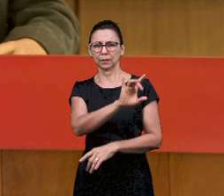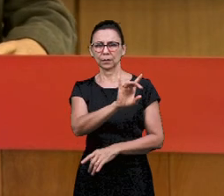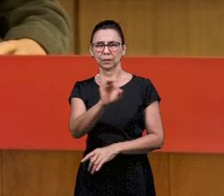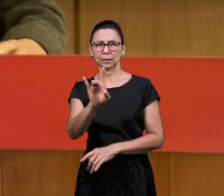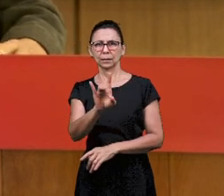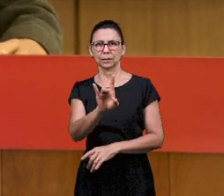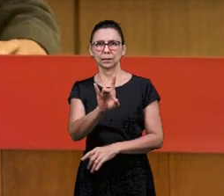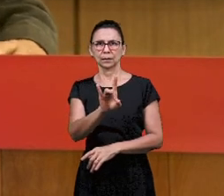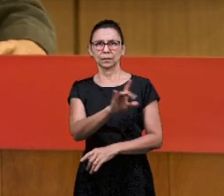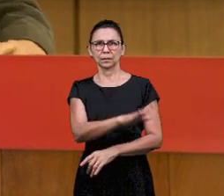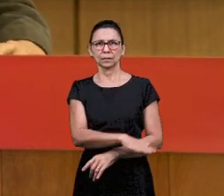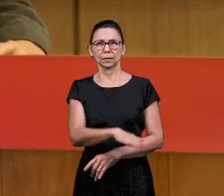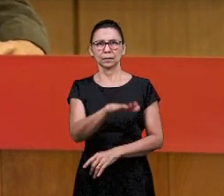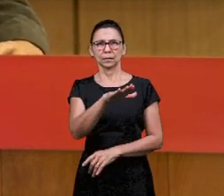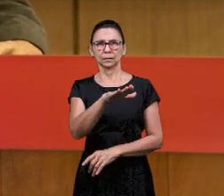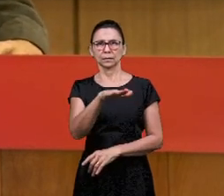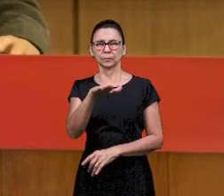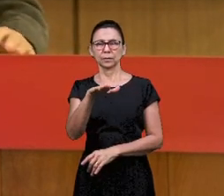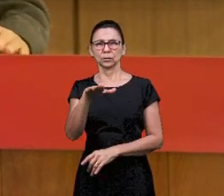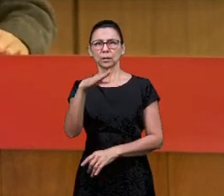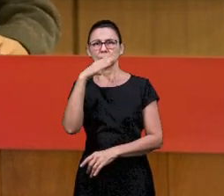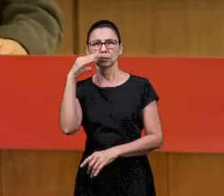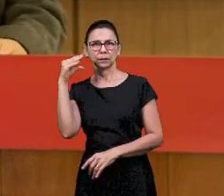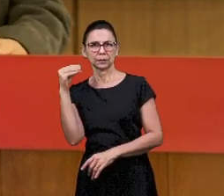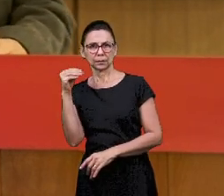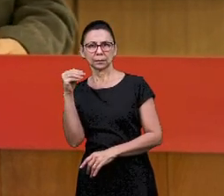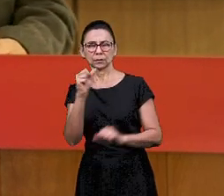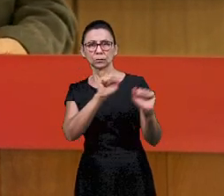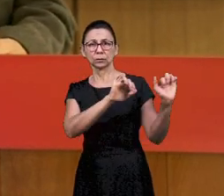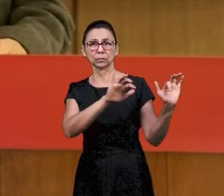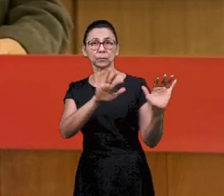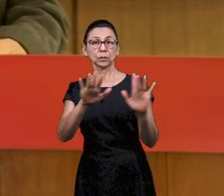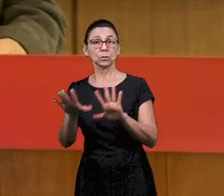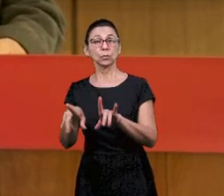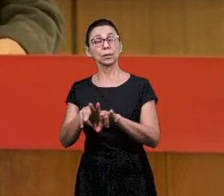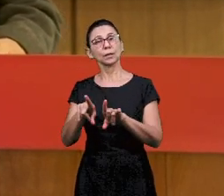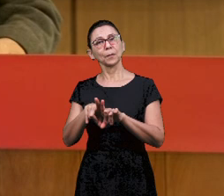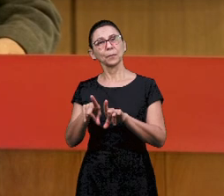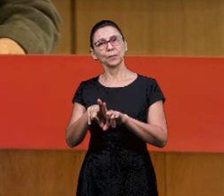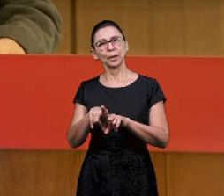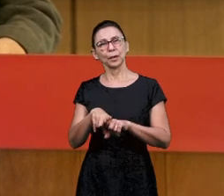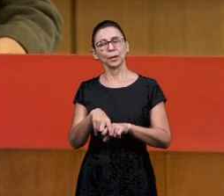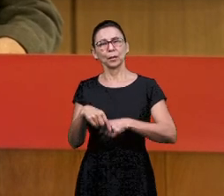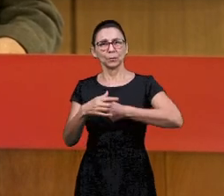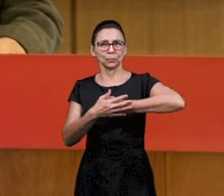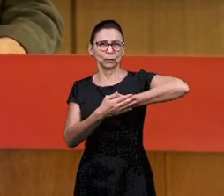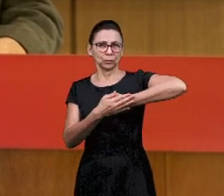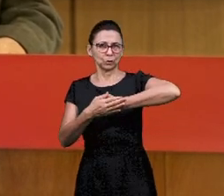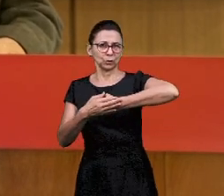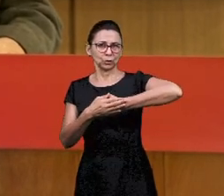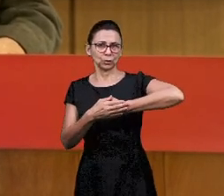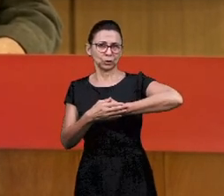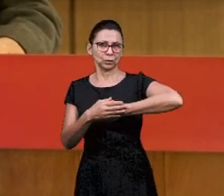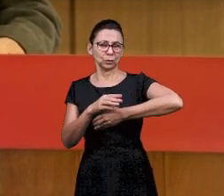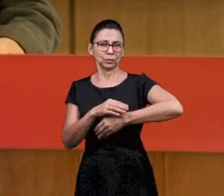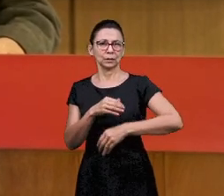intermédiaire, chaque adolescent. Et aussi, Seigneur Dieu, les enfants qui sont dans le bras de leur mère, les enfants de